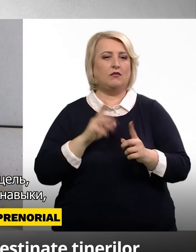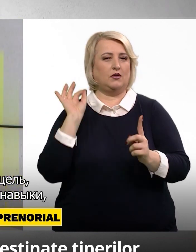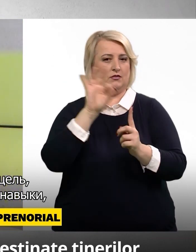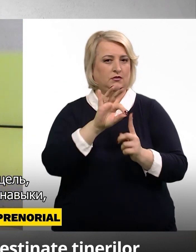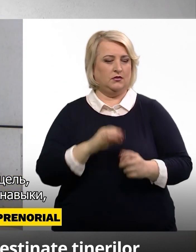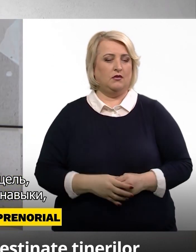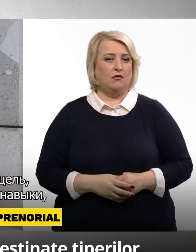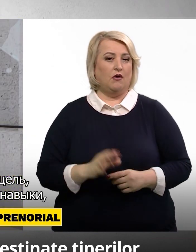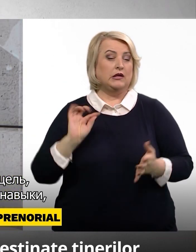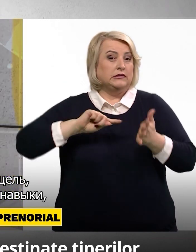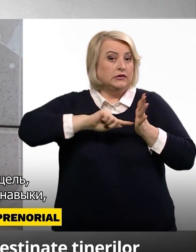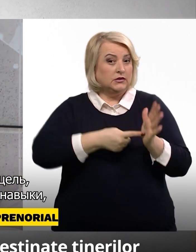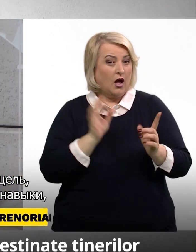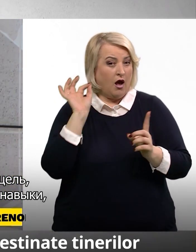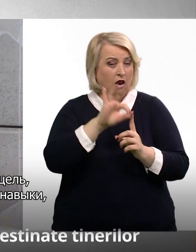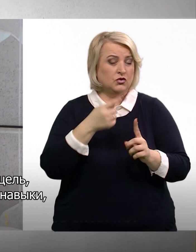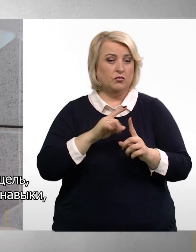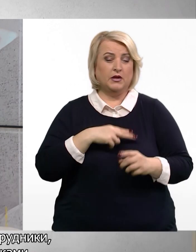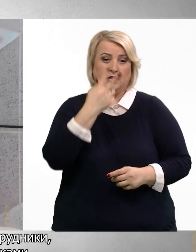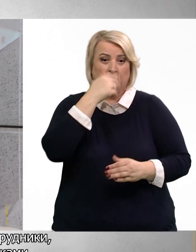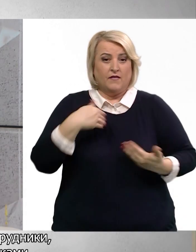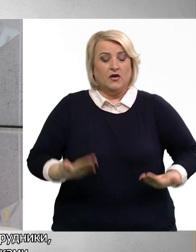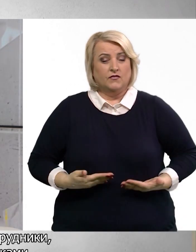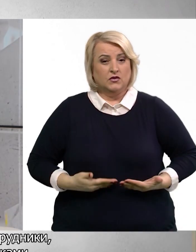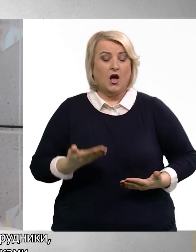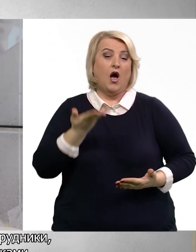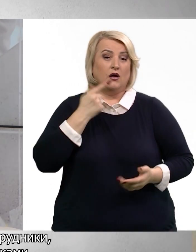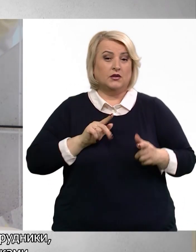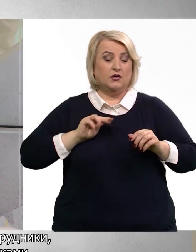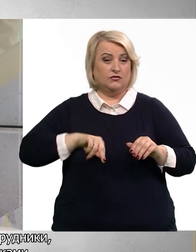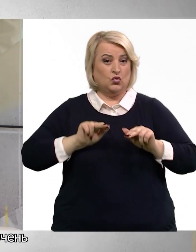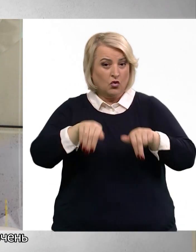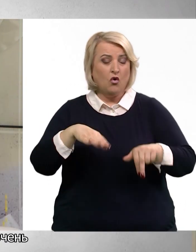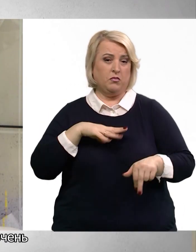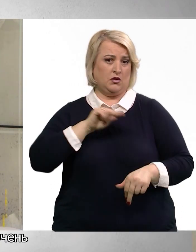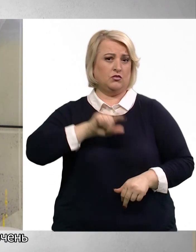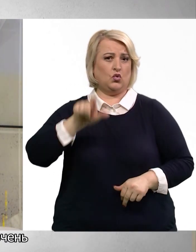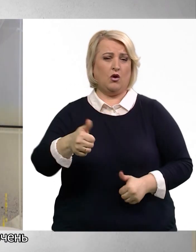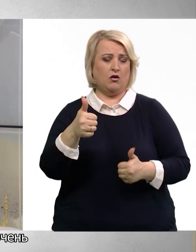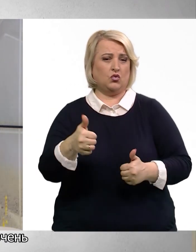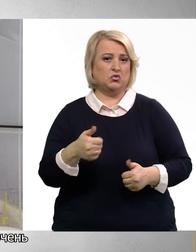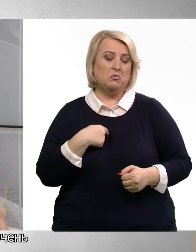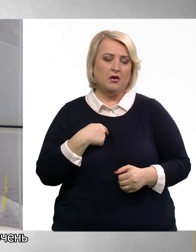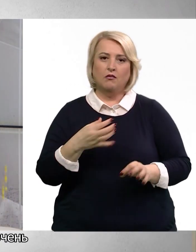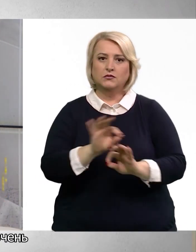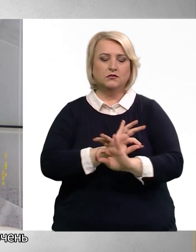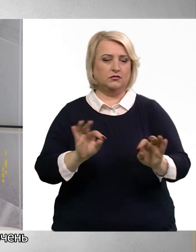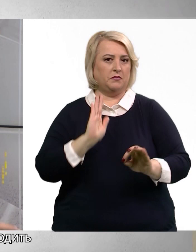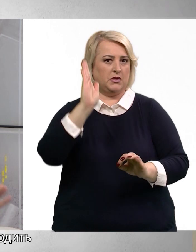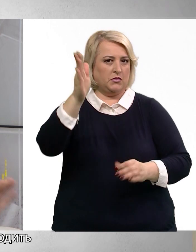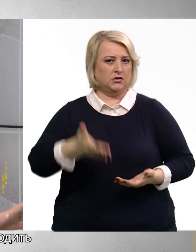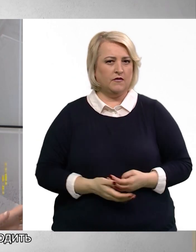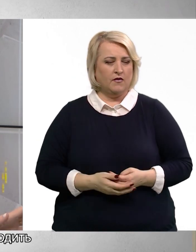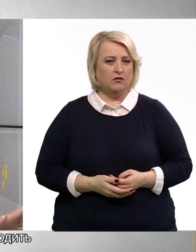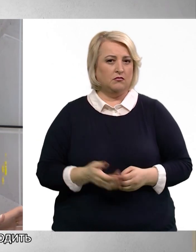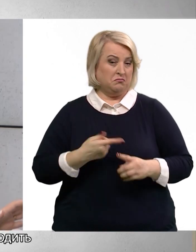Scopul este să avem niște deprinderi de viață și inclusiv dacă ajungem angajați, să fim foarte buni angajați. Mi s-a părut extraordinară perspectiva asta. Adică